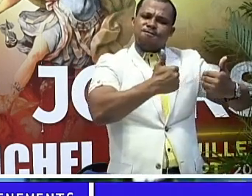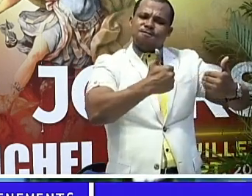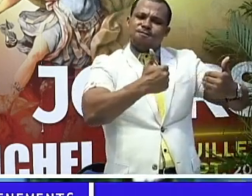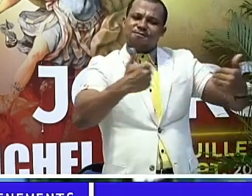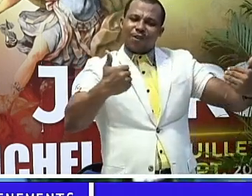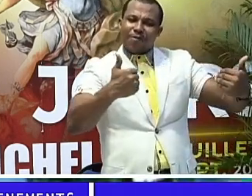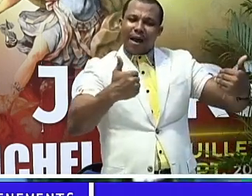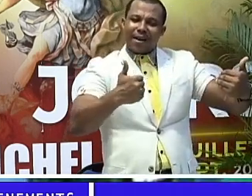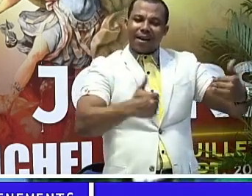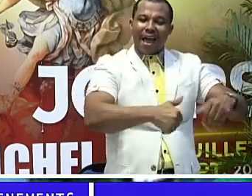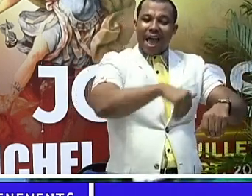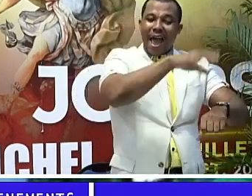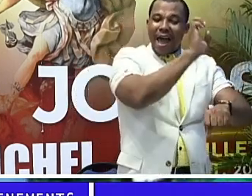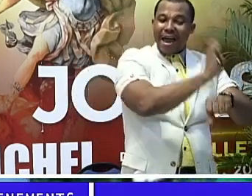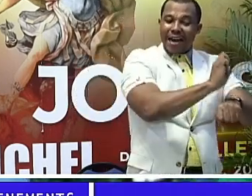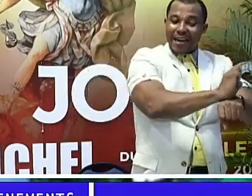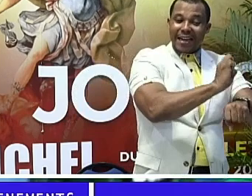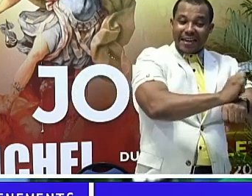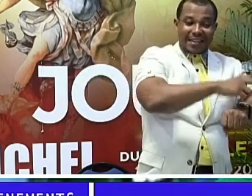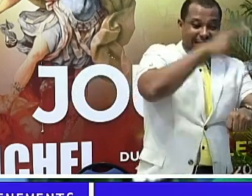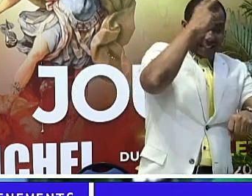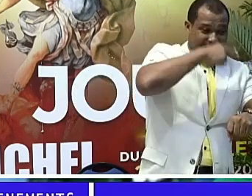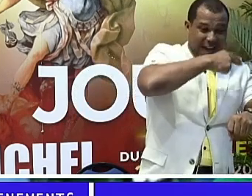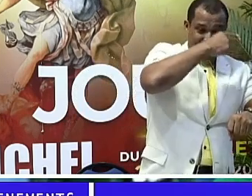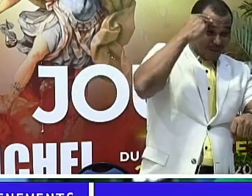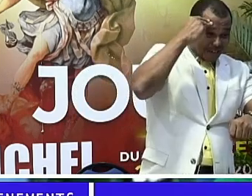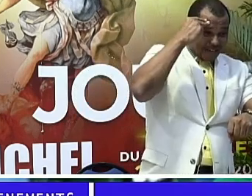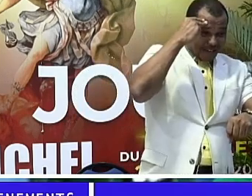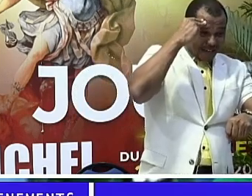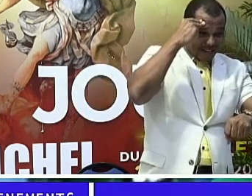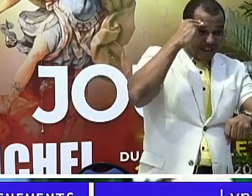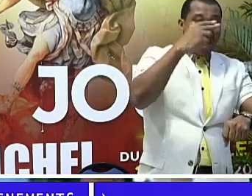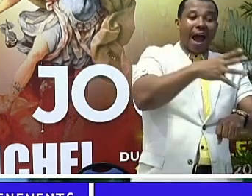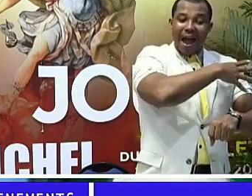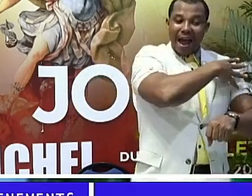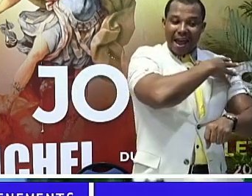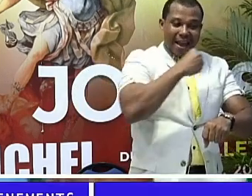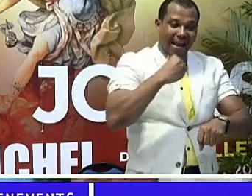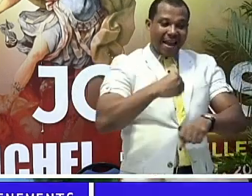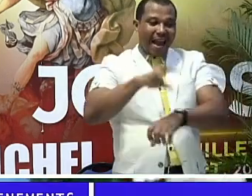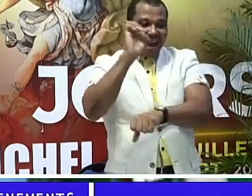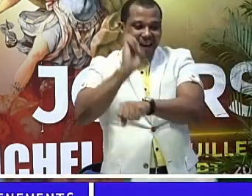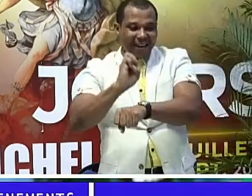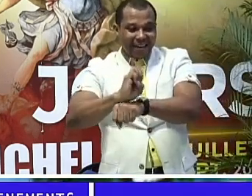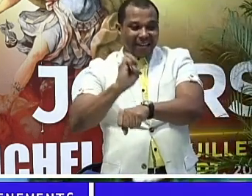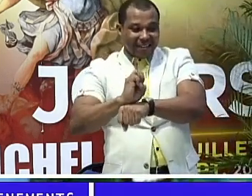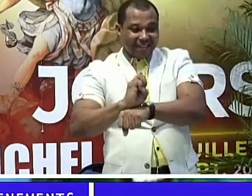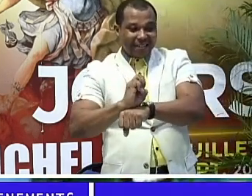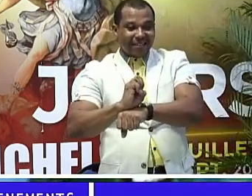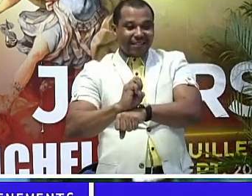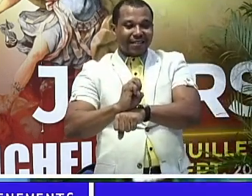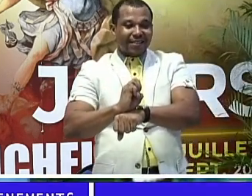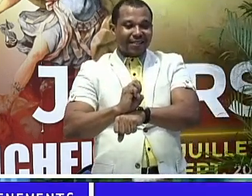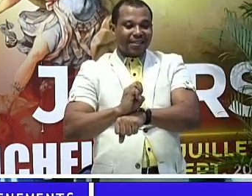l'Église catholique apostolique d'Angleterre de reste l'Église qui gagne à travers le